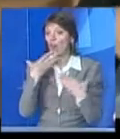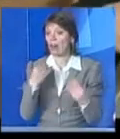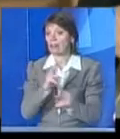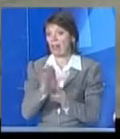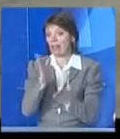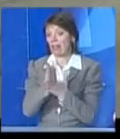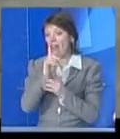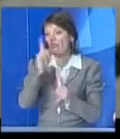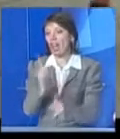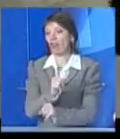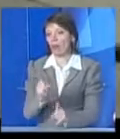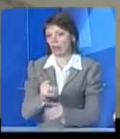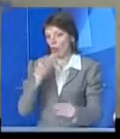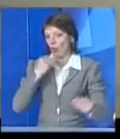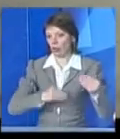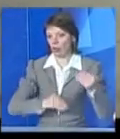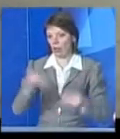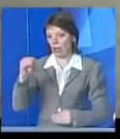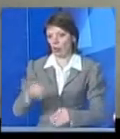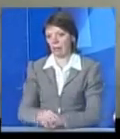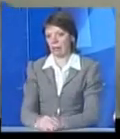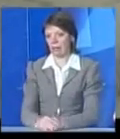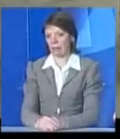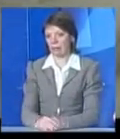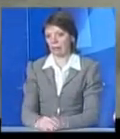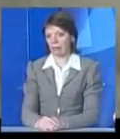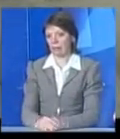є синонімом досконалості.